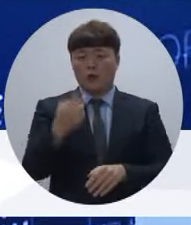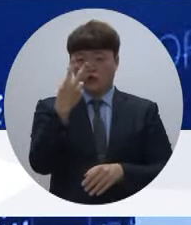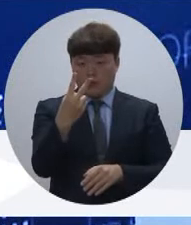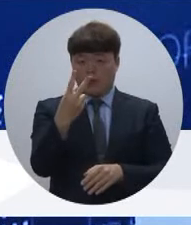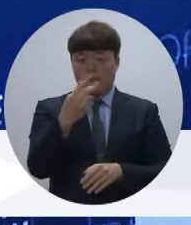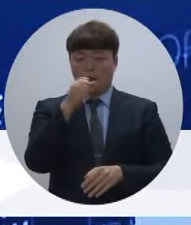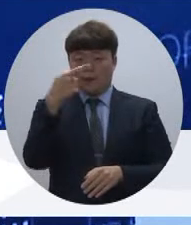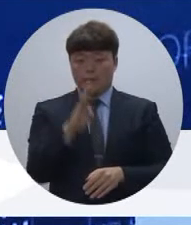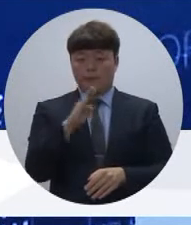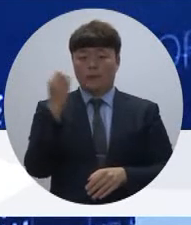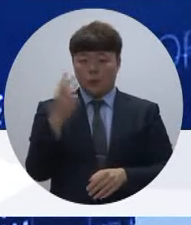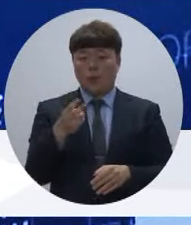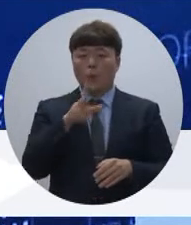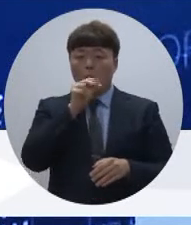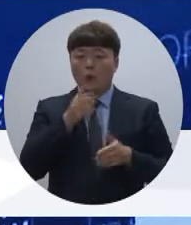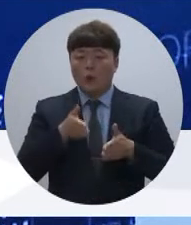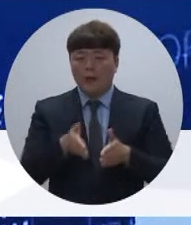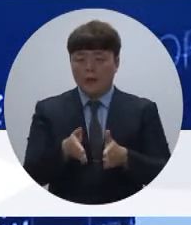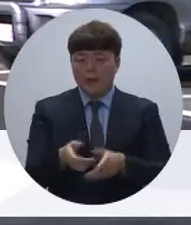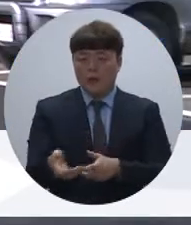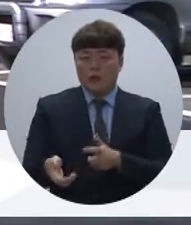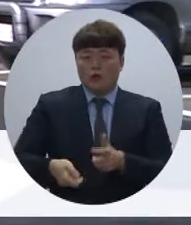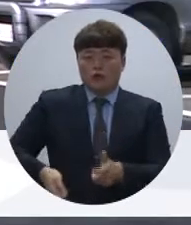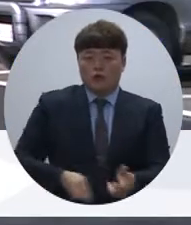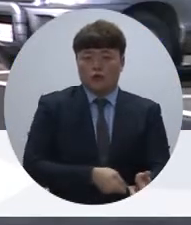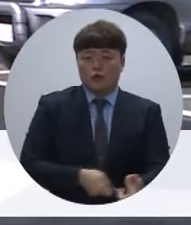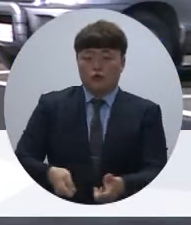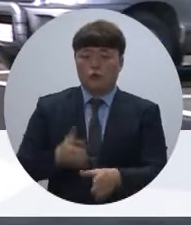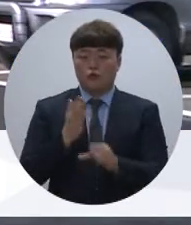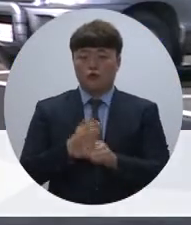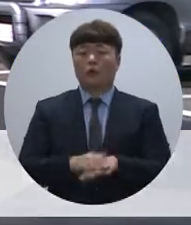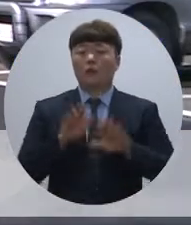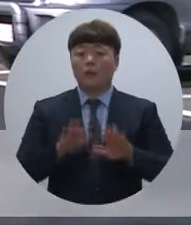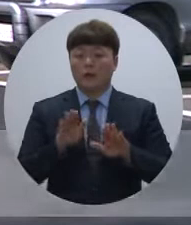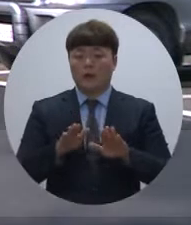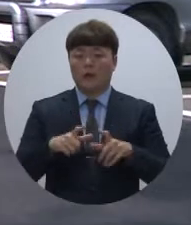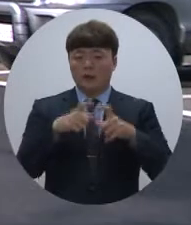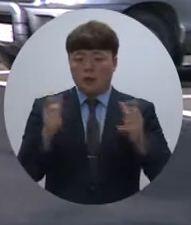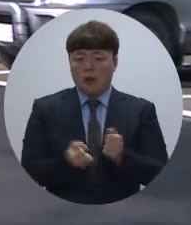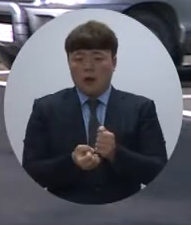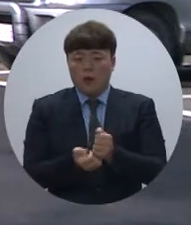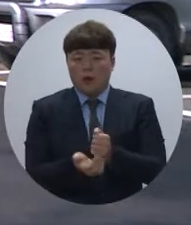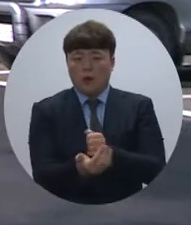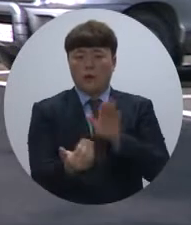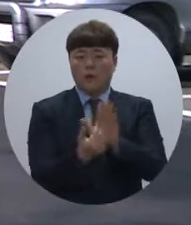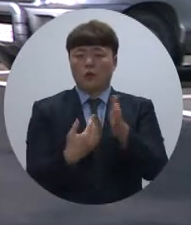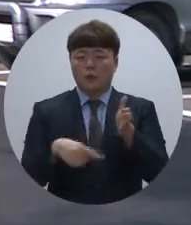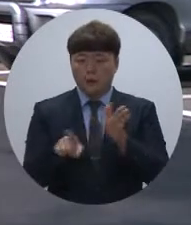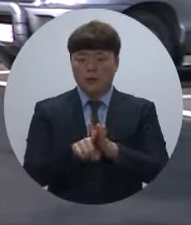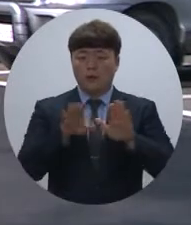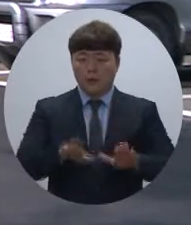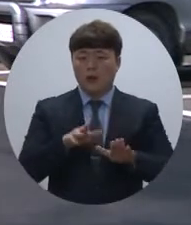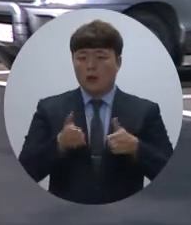읍 시가지와 골목길 등을 방역합니다. 읍 사무소는 지역사회 감염 확산을 막기 위해 관내